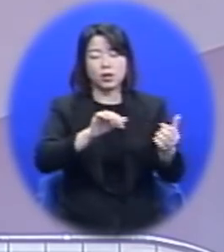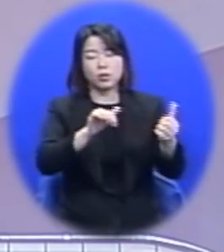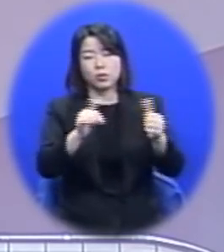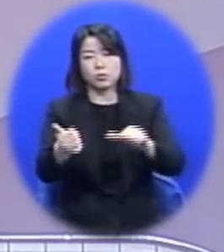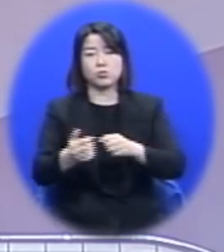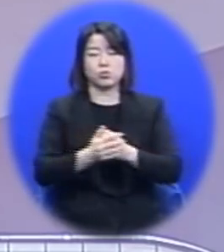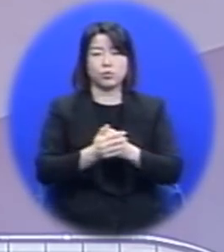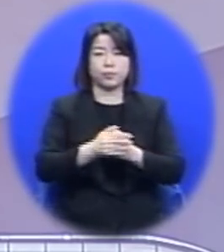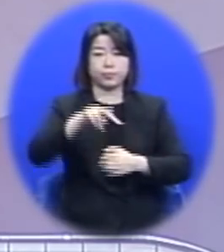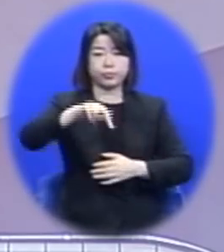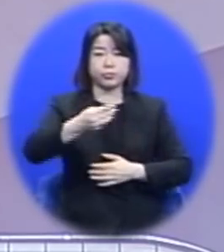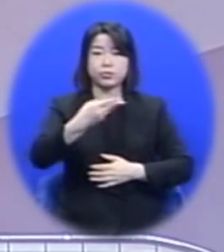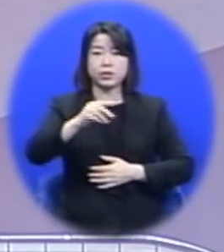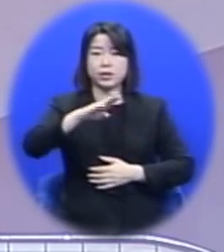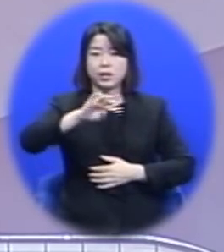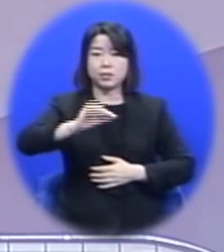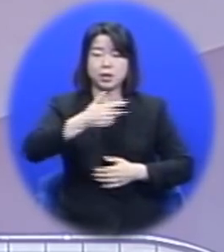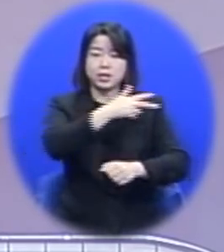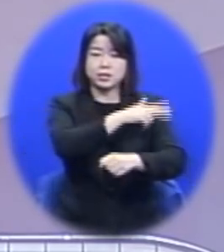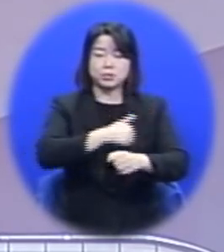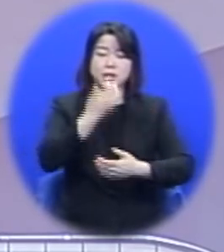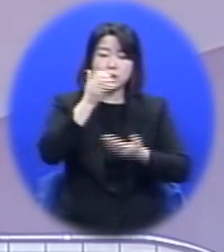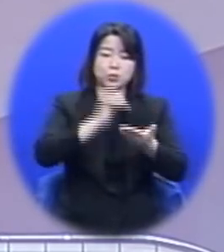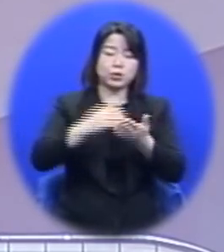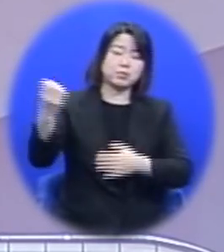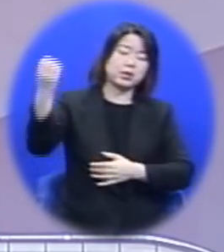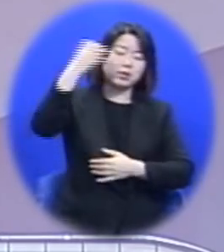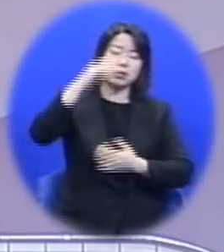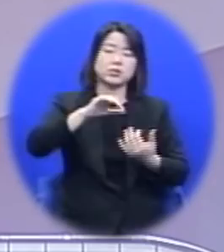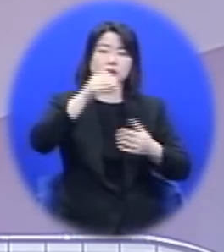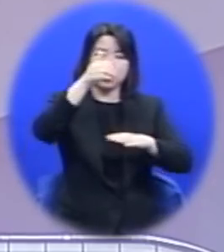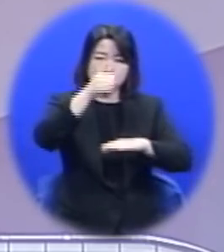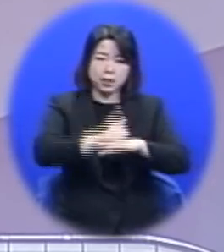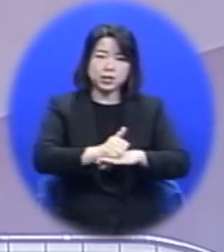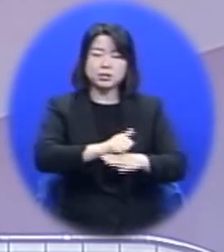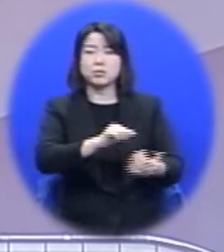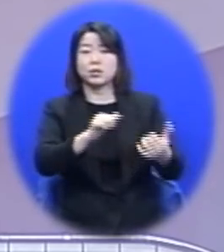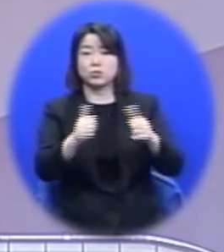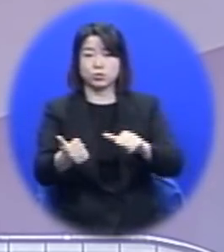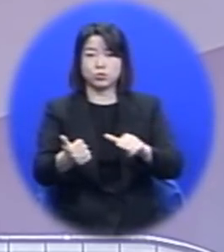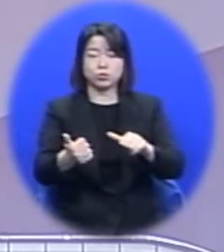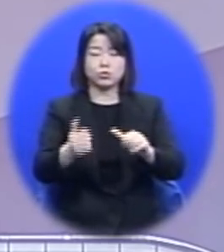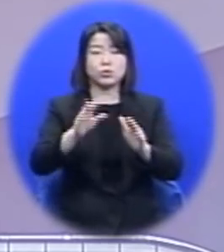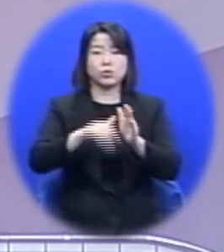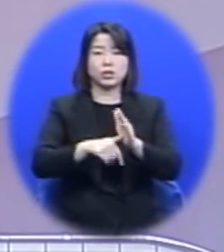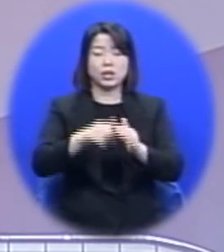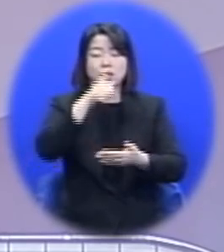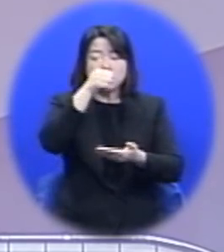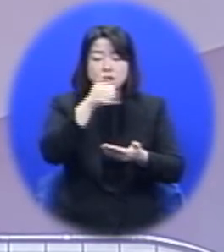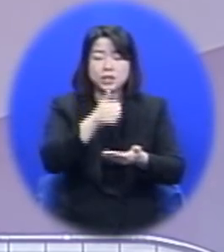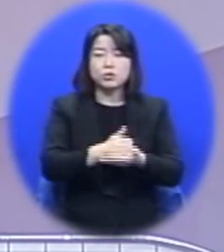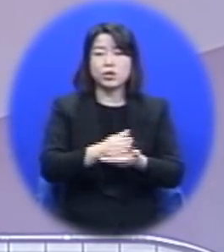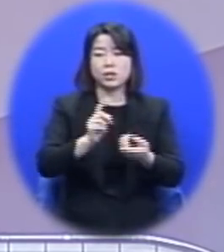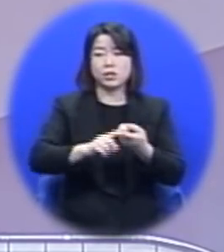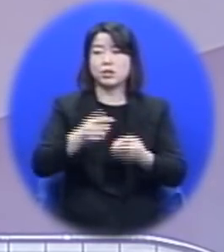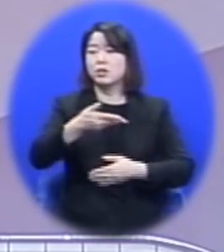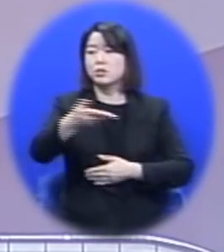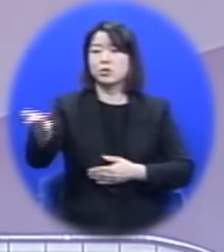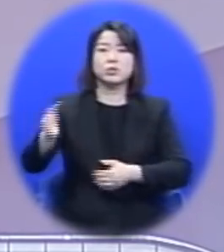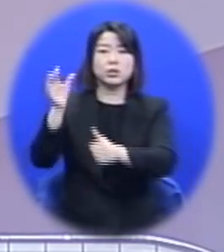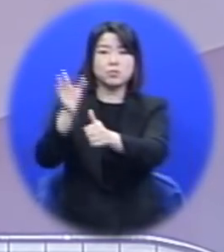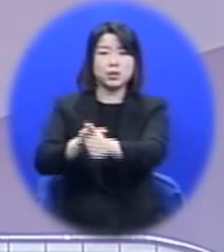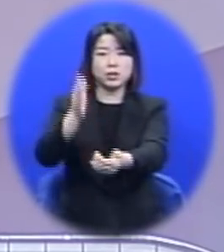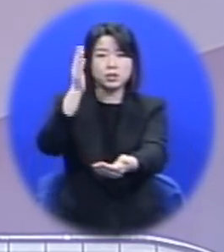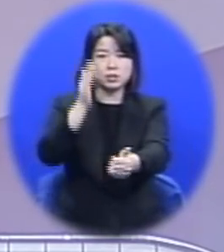집사의 마지막 말, 돌에 맞아서 숨지는 마지막 순간의 말, 이 죄를 저들에게 돌리지 마옵소서.